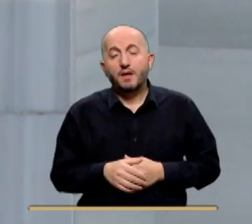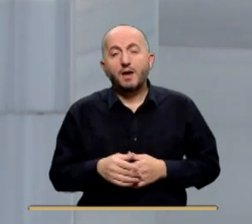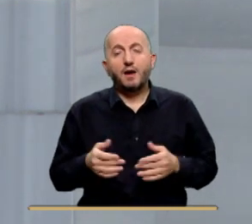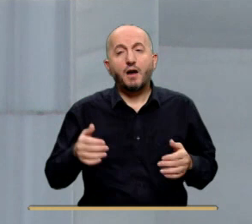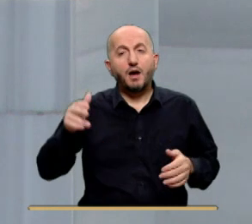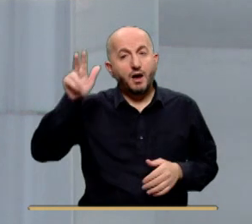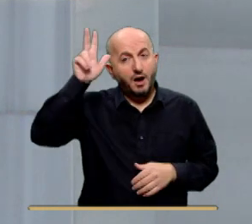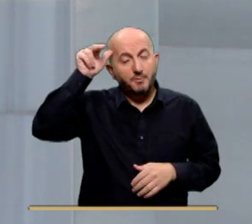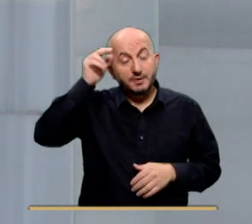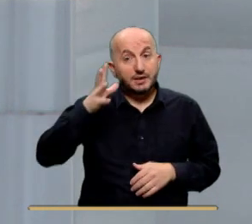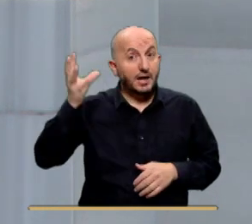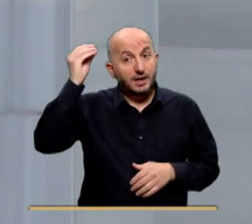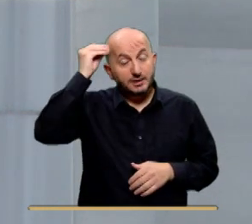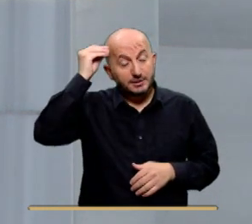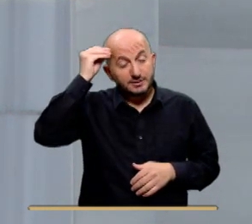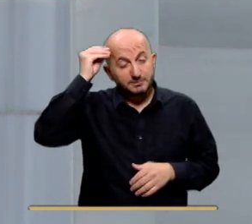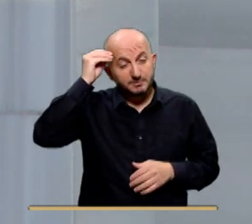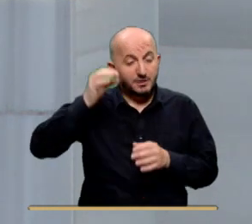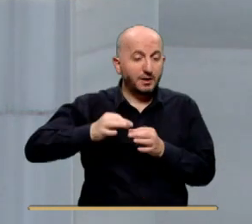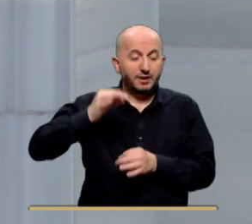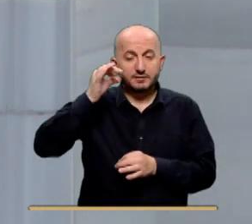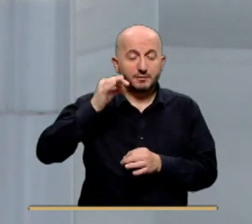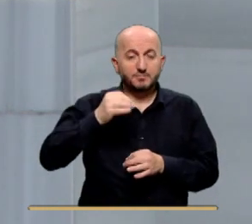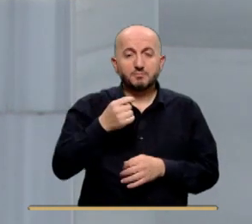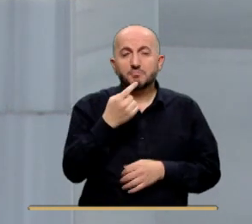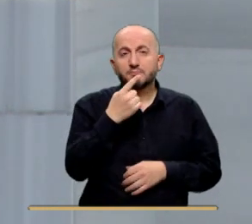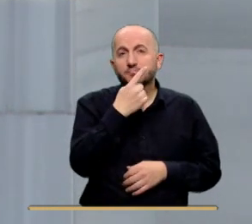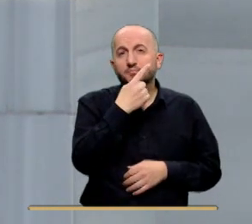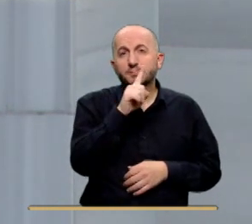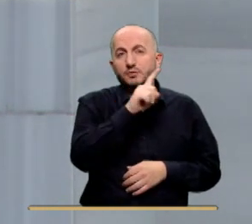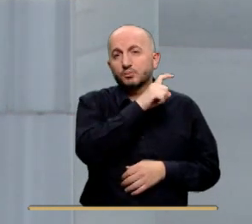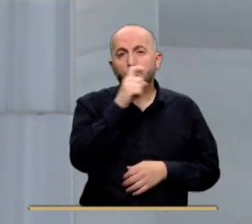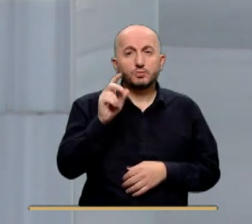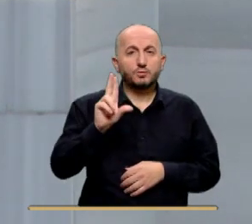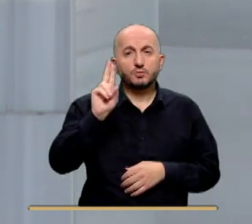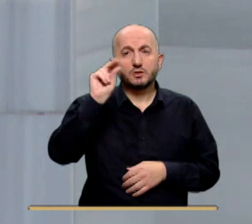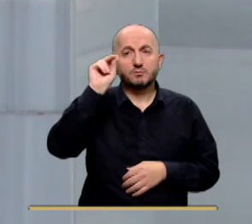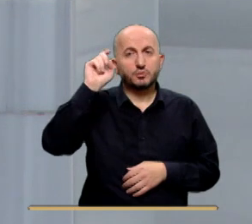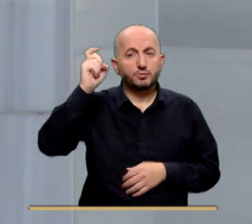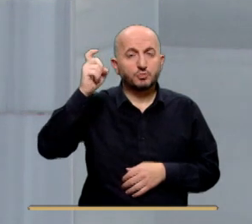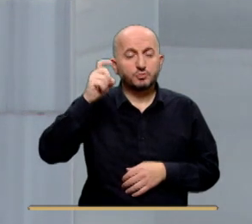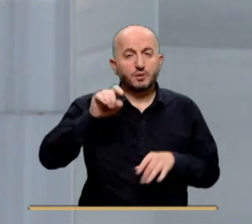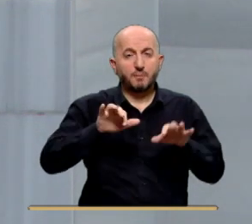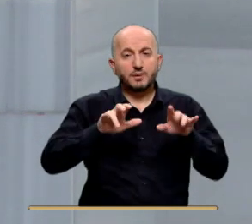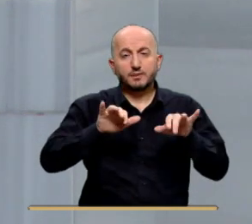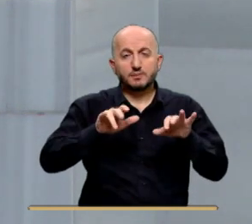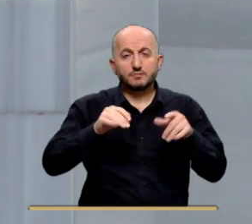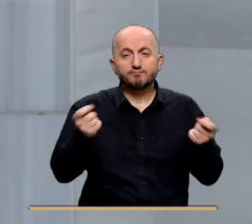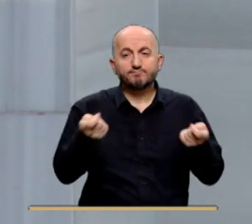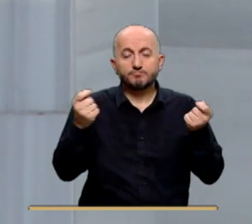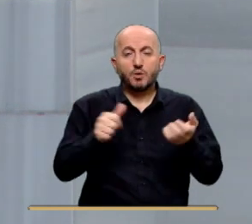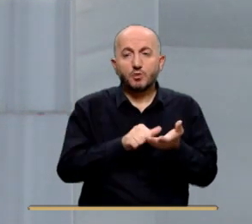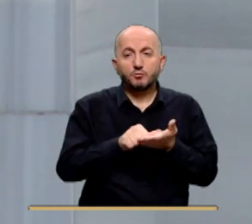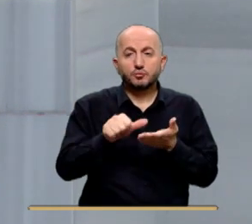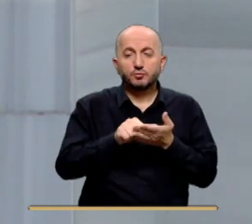Amerikalı ilim adamı Michael Hart 1979'da bilgisayarı kullanarak, bütün